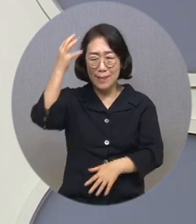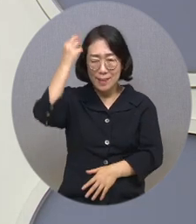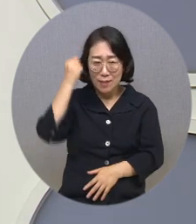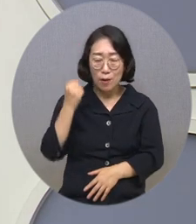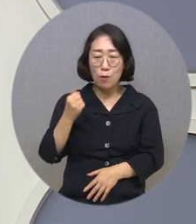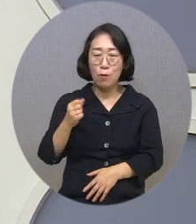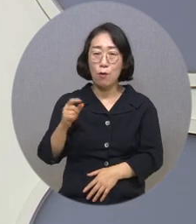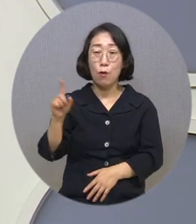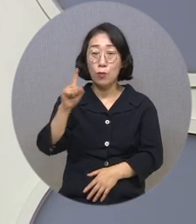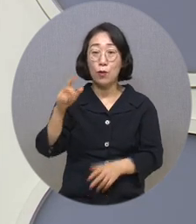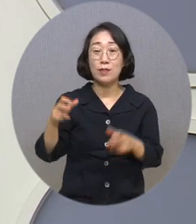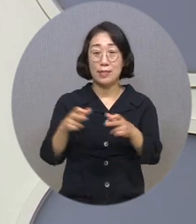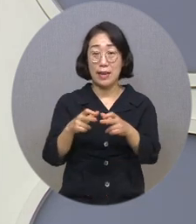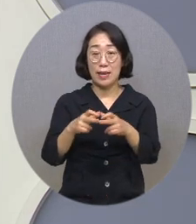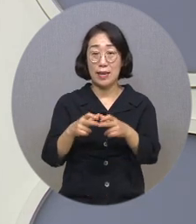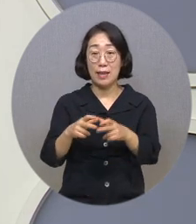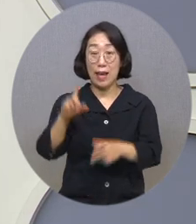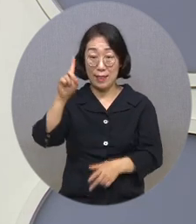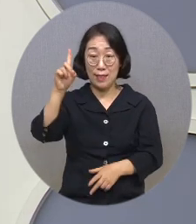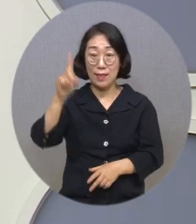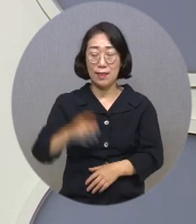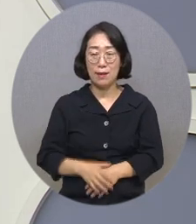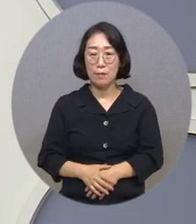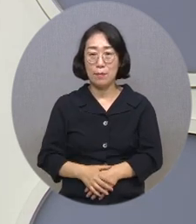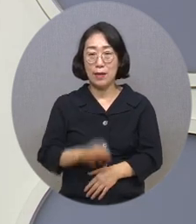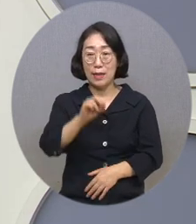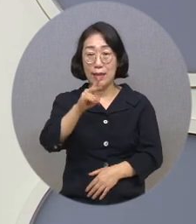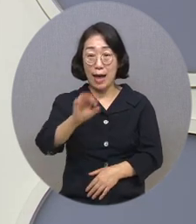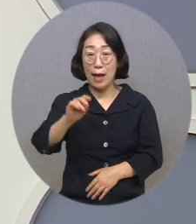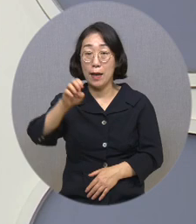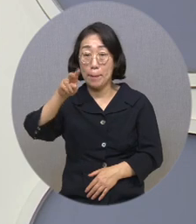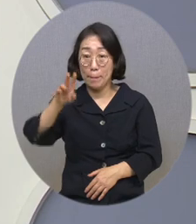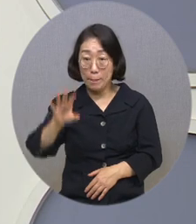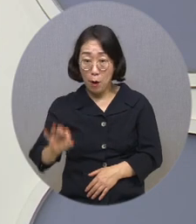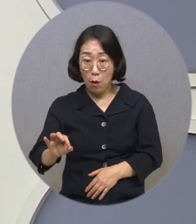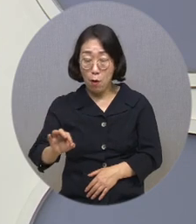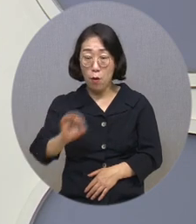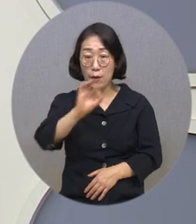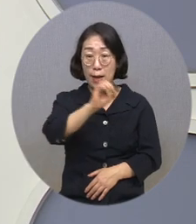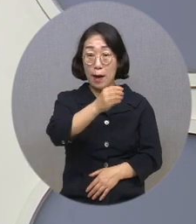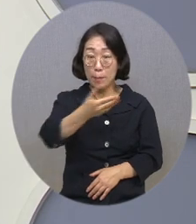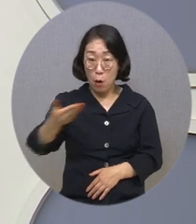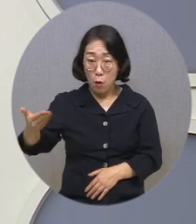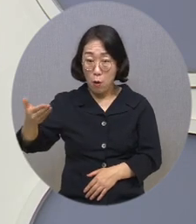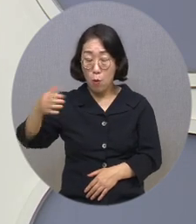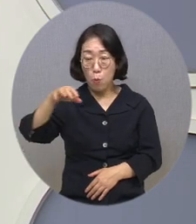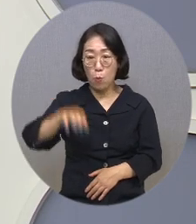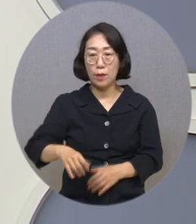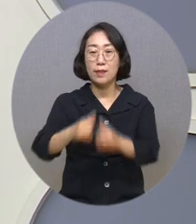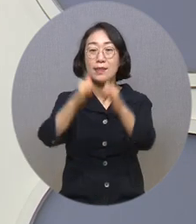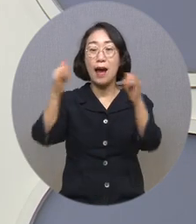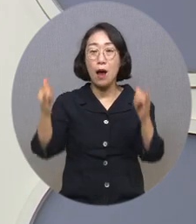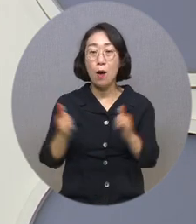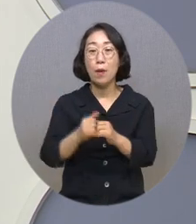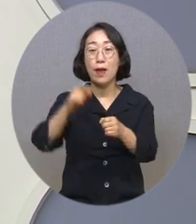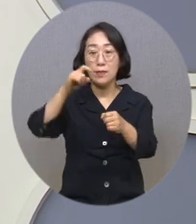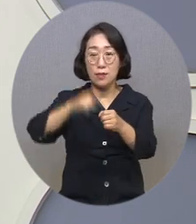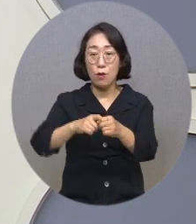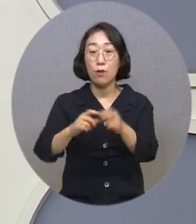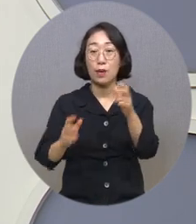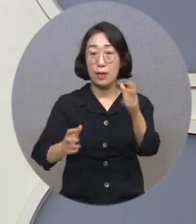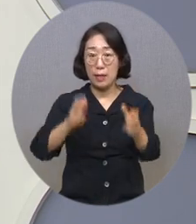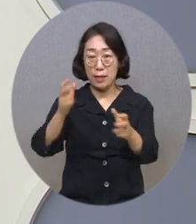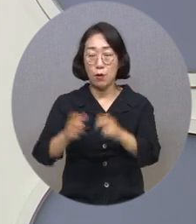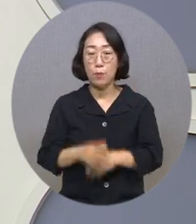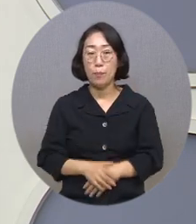장애인 한 분이 이제 양평에 제가 그 사회적 기업 그러니까 이제 그 장수풍뎅이 제가 콘테이너를 하나